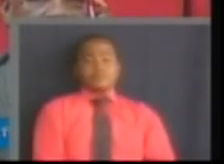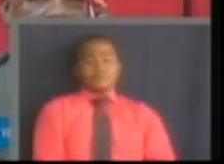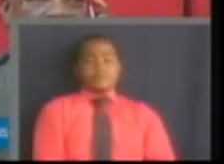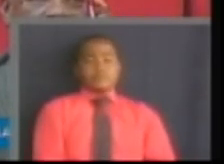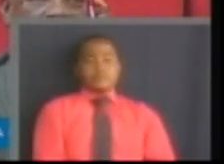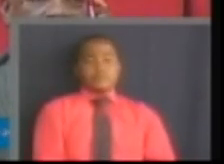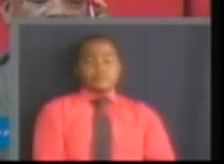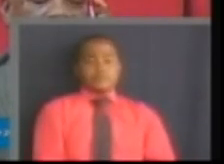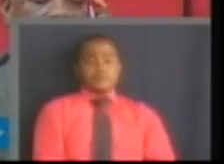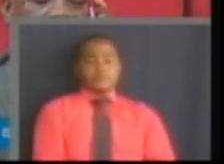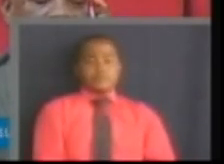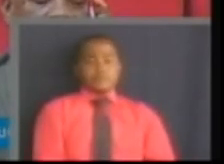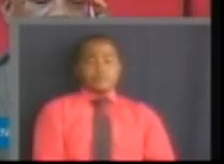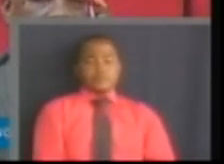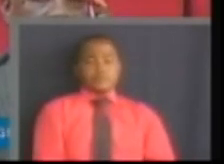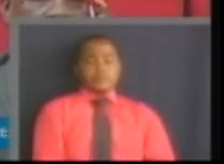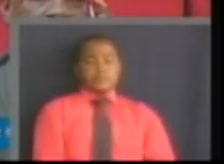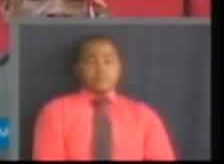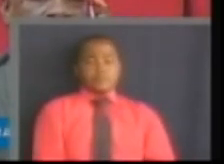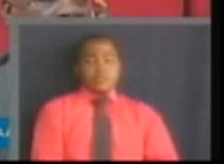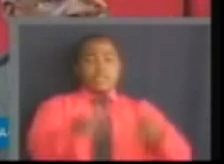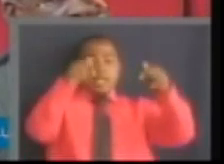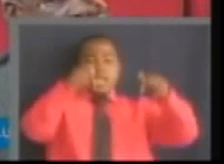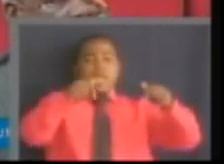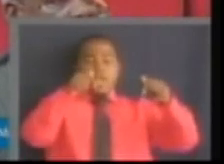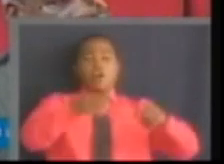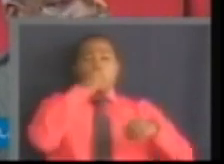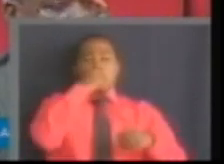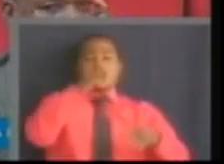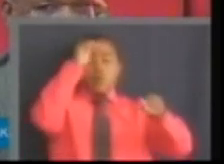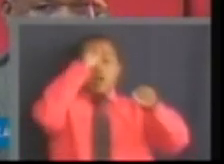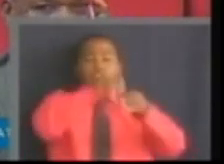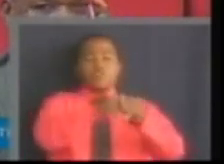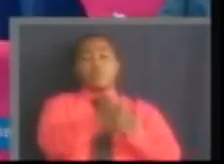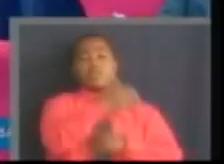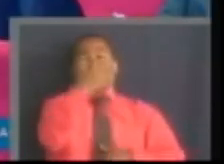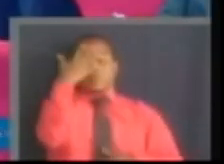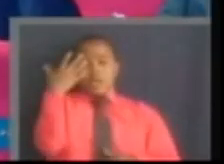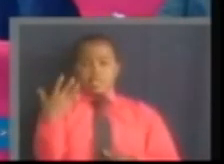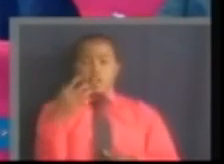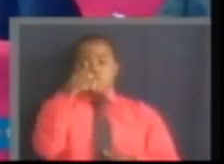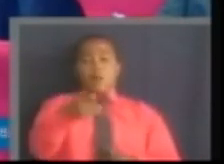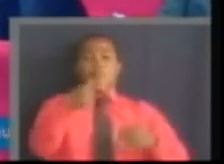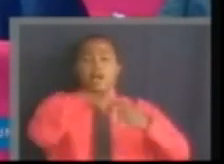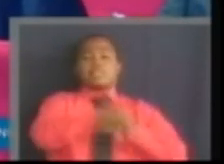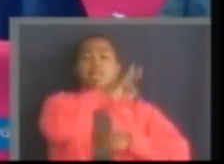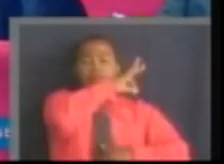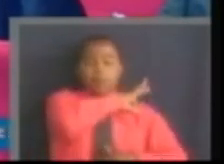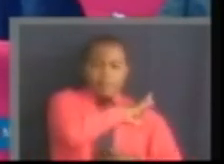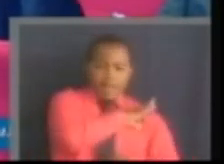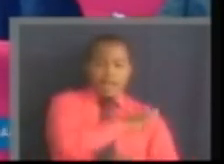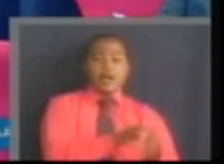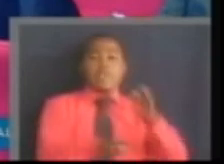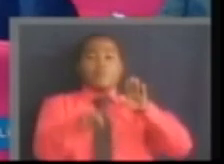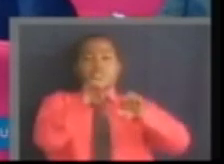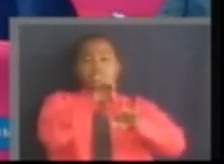Mheshimiwa mwenyekiti, leo umetaja wajumbe wengine watano ambao wako chini ya mamlaka mwenyekiti,